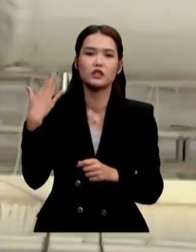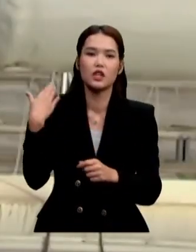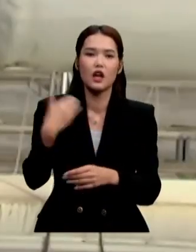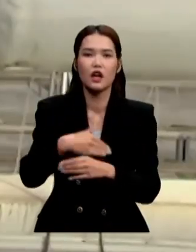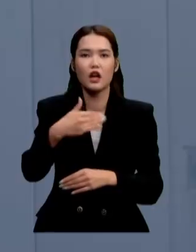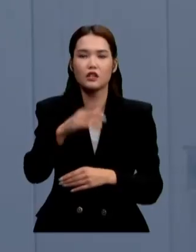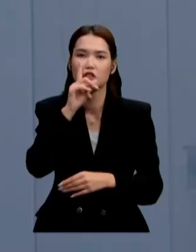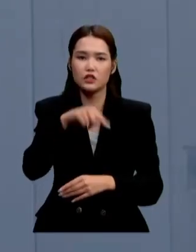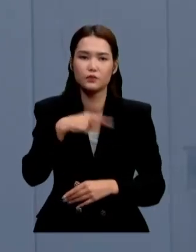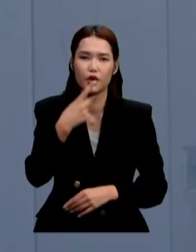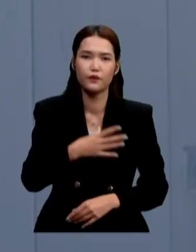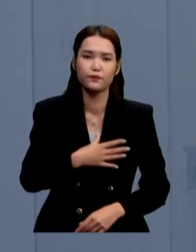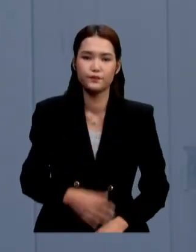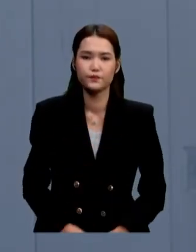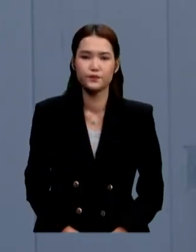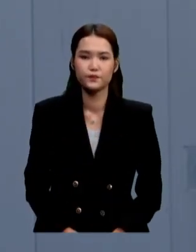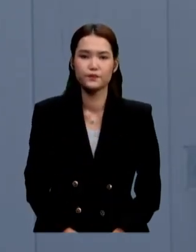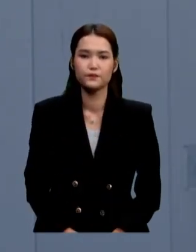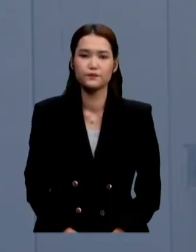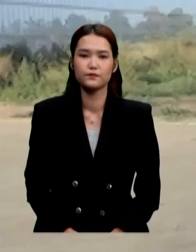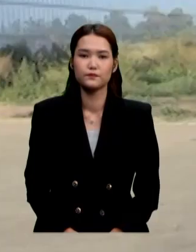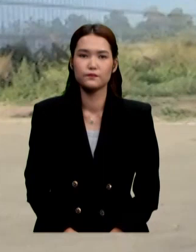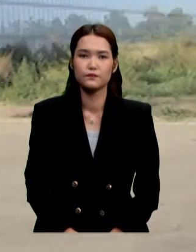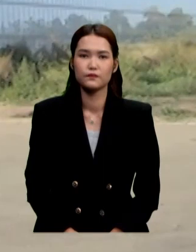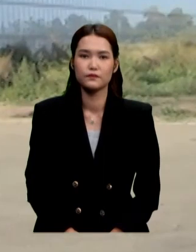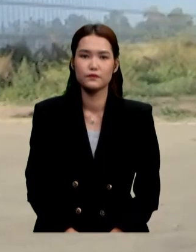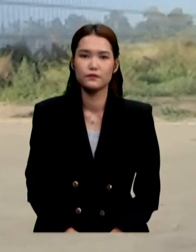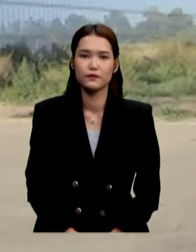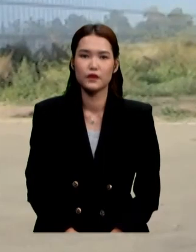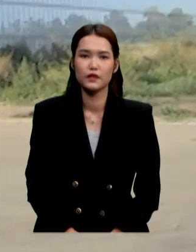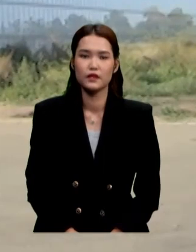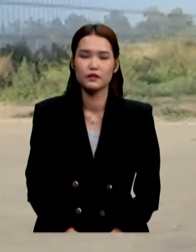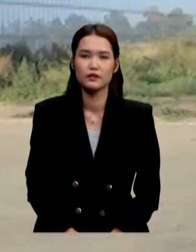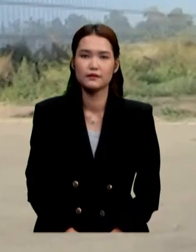кешіктірмеймін деп отыр. Есенбек Санатұлы, Қайрат Алпысбаев, Атамекен Бизнес, Павлодардан.